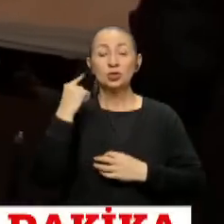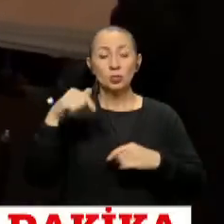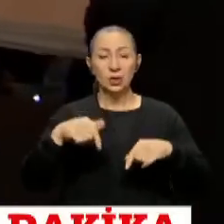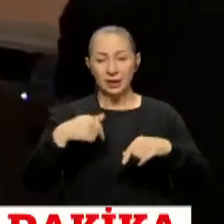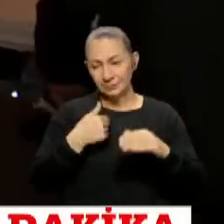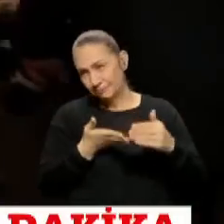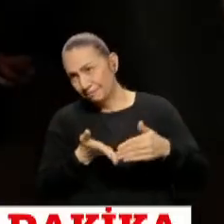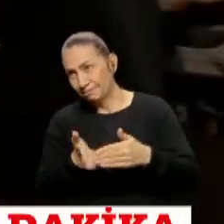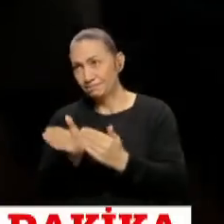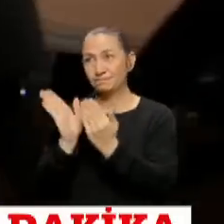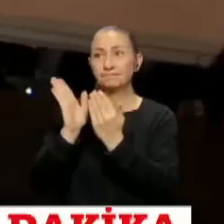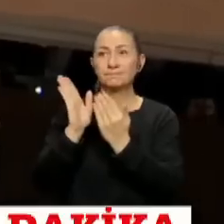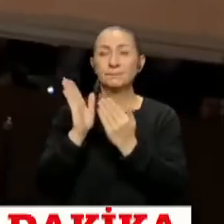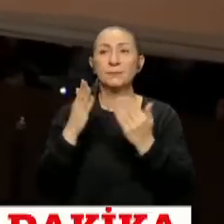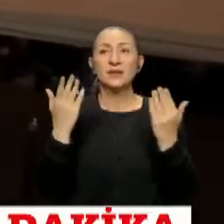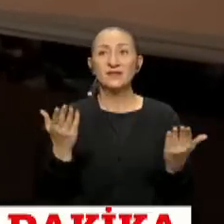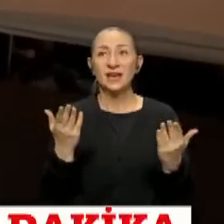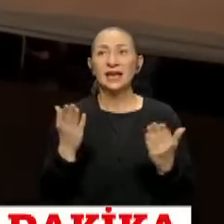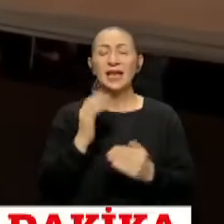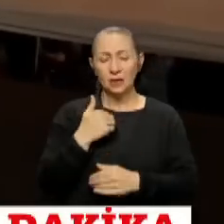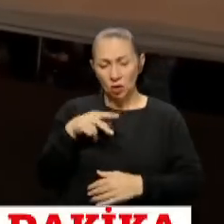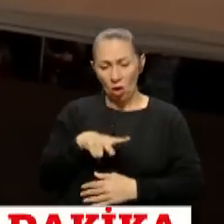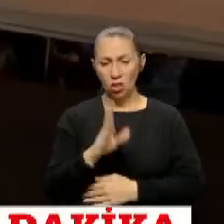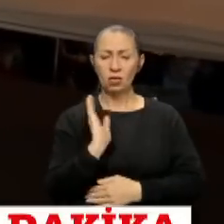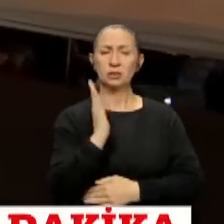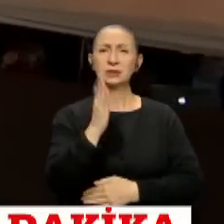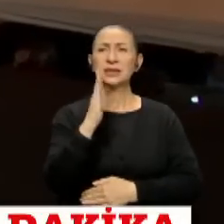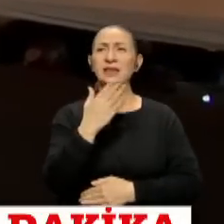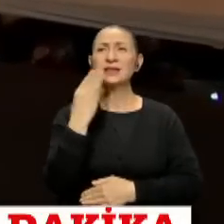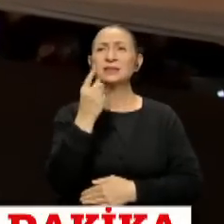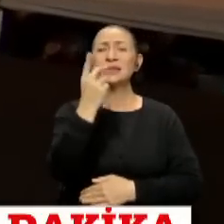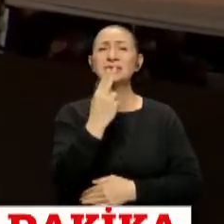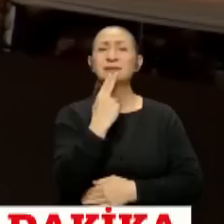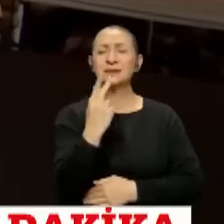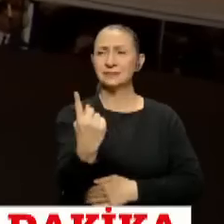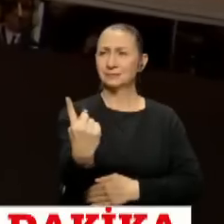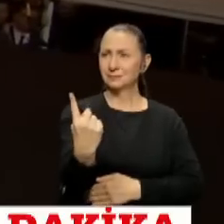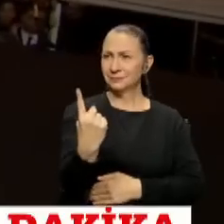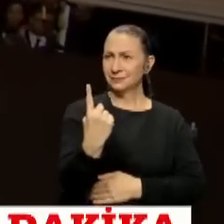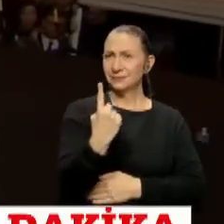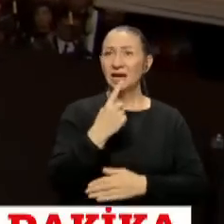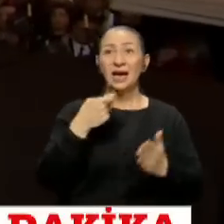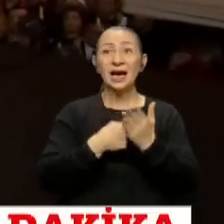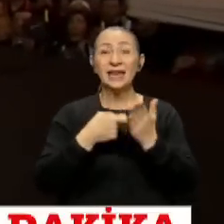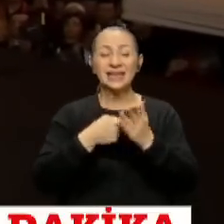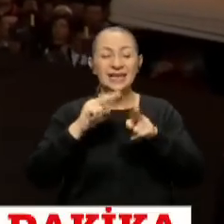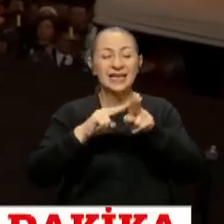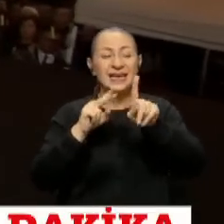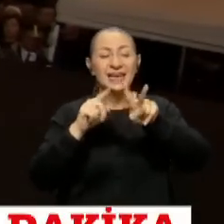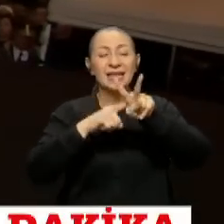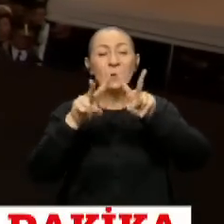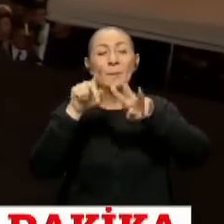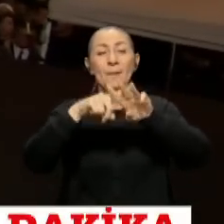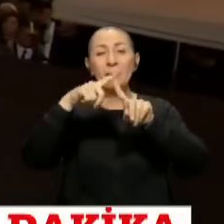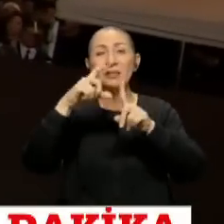buradan ayrıldık ve giderken genç bir kızımız, adı Kıymet